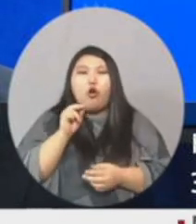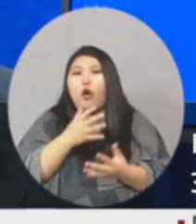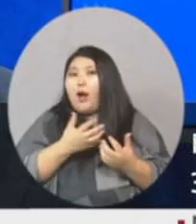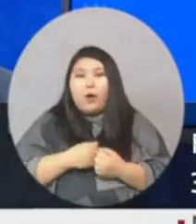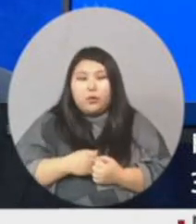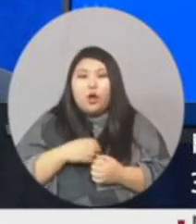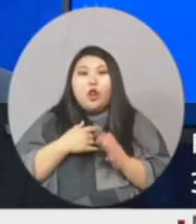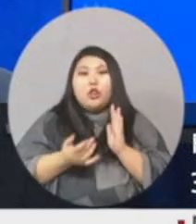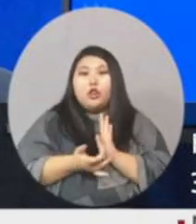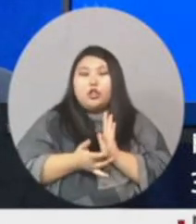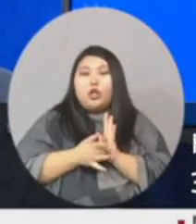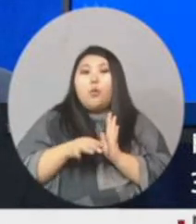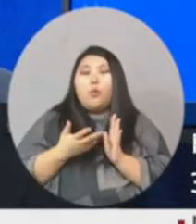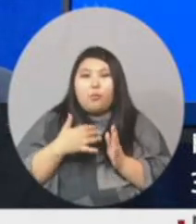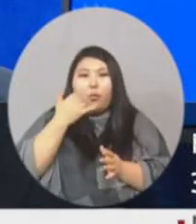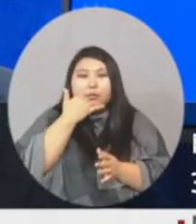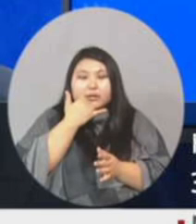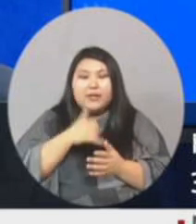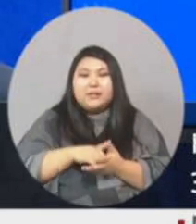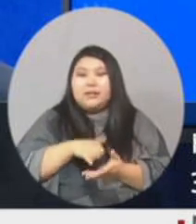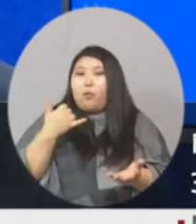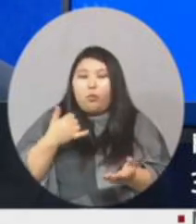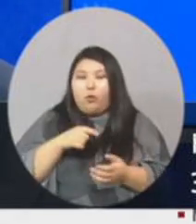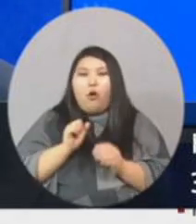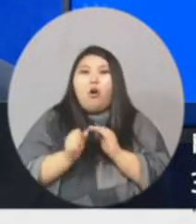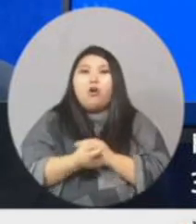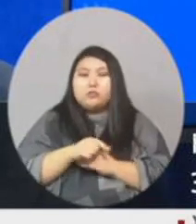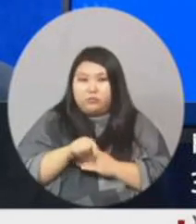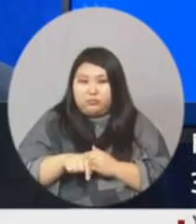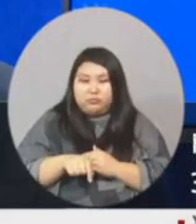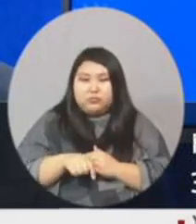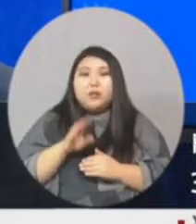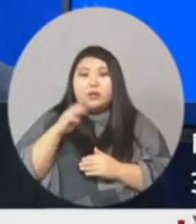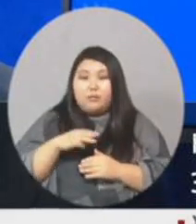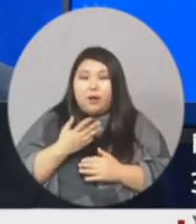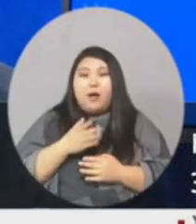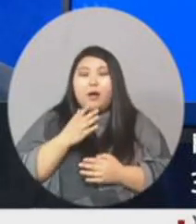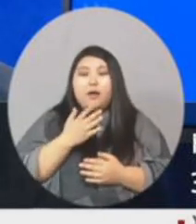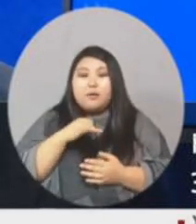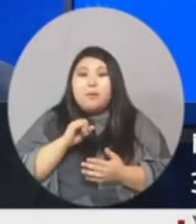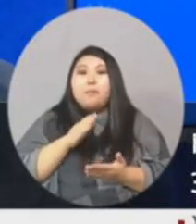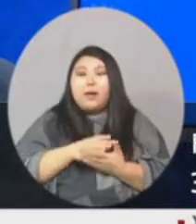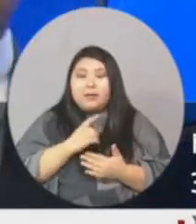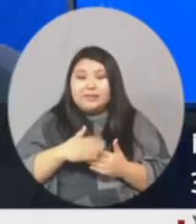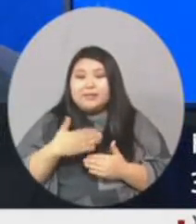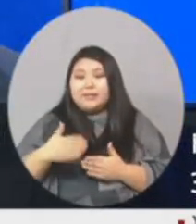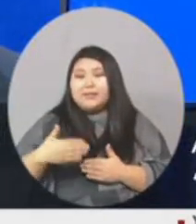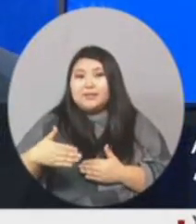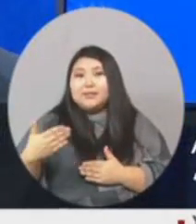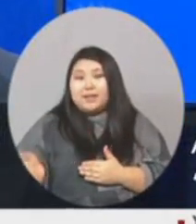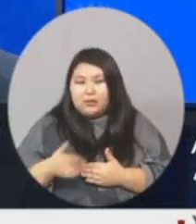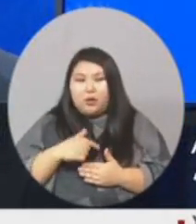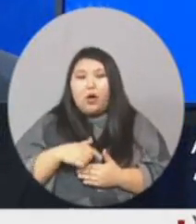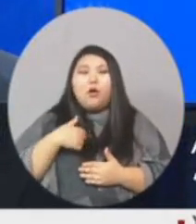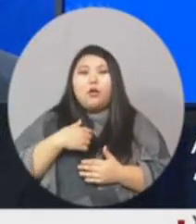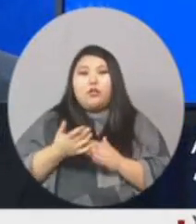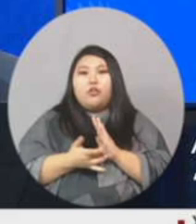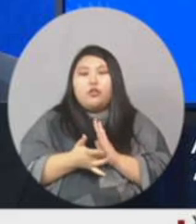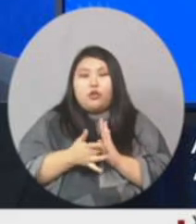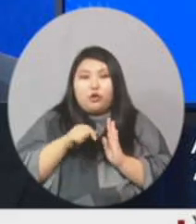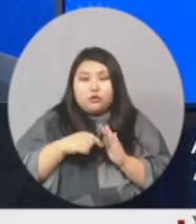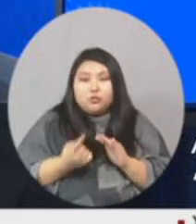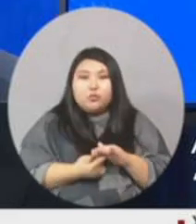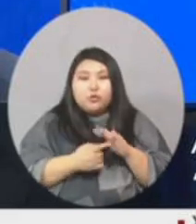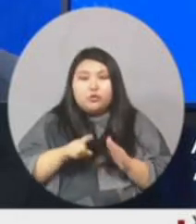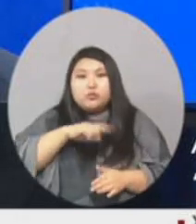Технологи бол утсаа салгадгүйгээр онцлогтой. Тийм ч учраас цаашдаа бол энэ технологи суурилсан зөвшөөрлийн